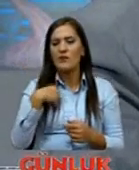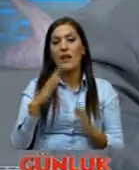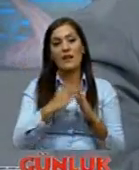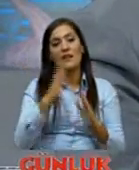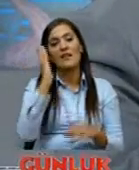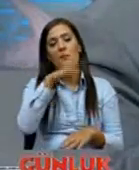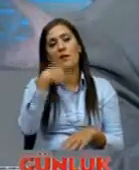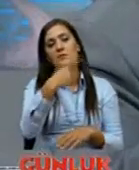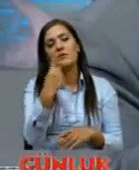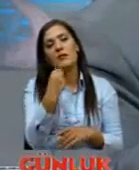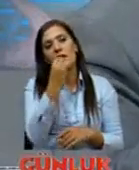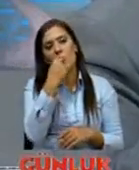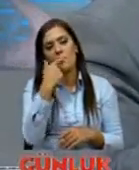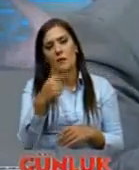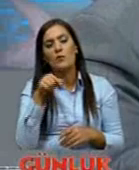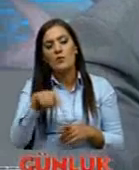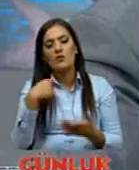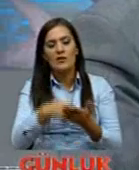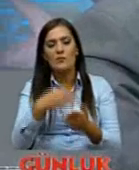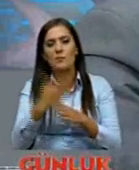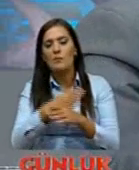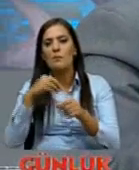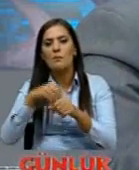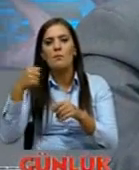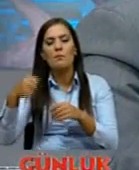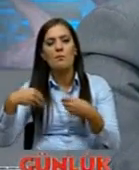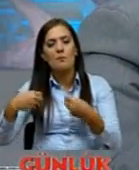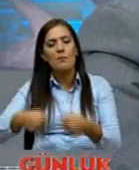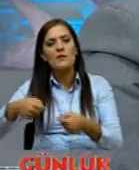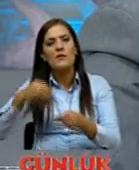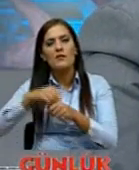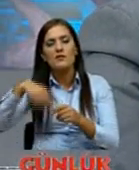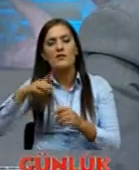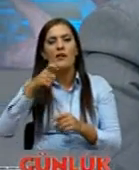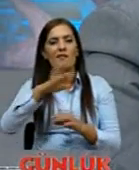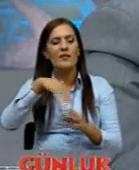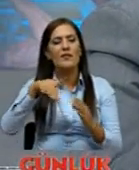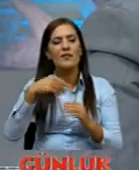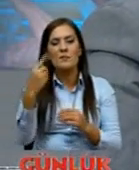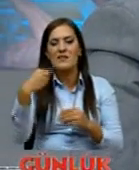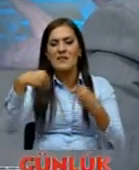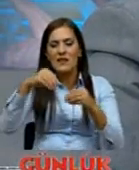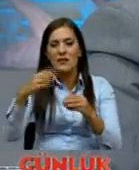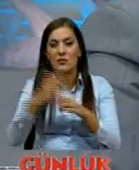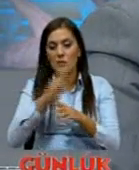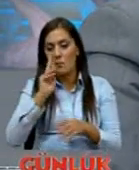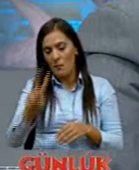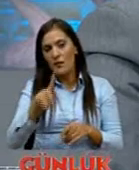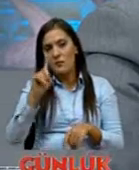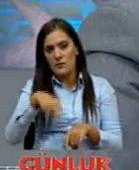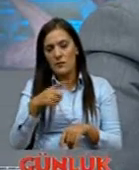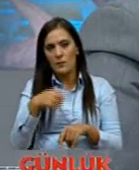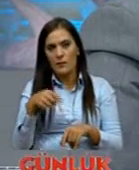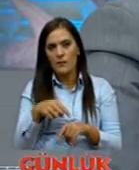ya yerim. Işte, yani şimdi bu çarşıda pazarda kafasında köşe başlarında şurada burada bir şey, hı, satılan ürüne baktığımız